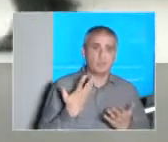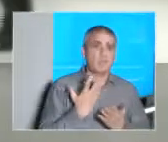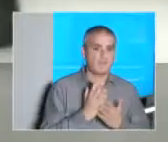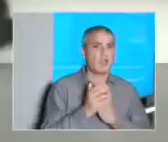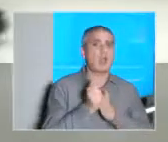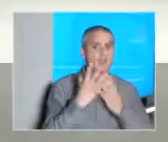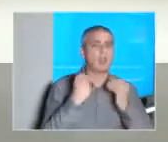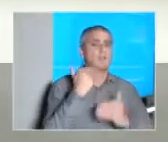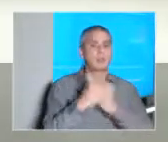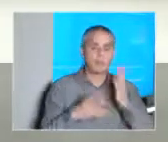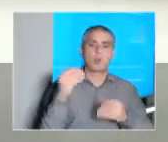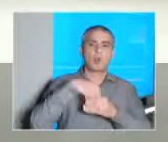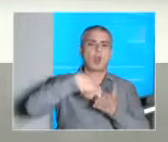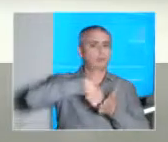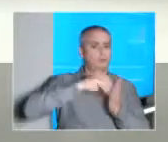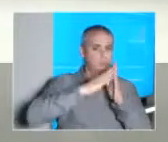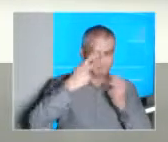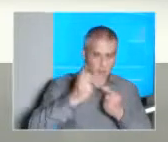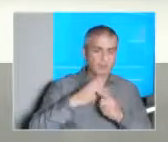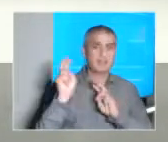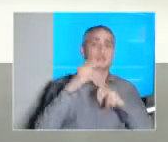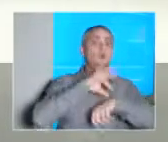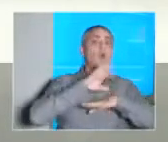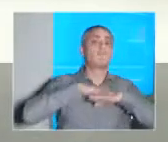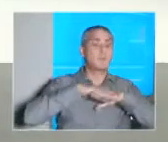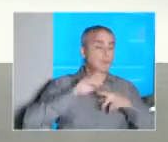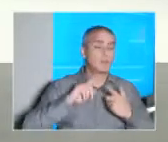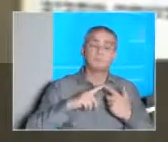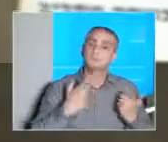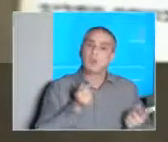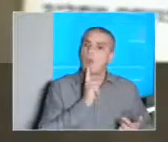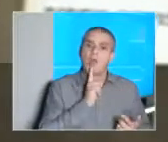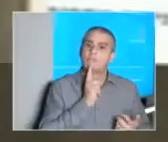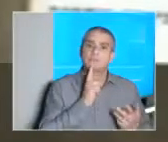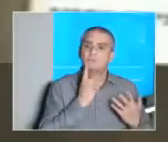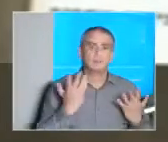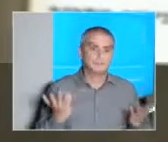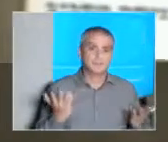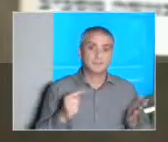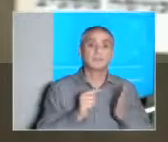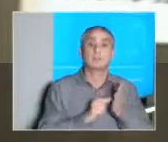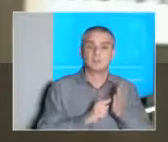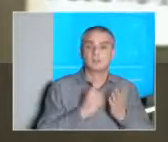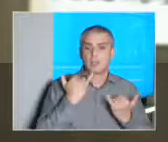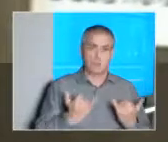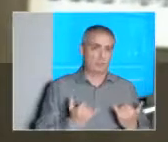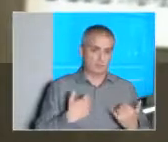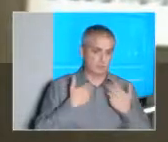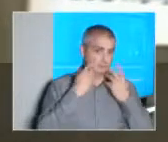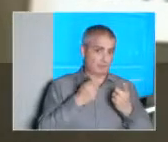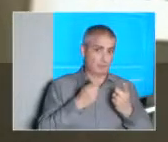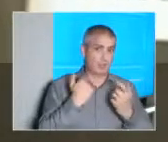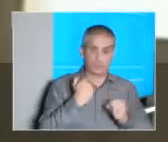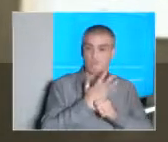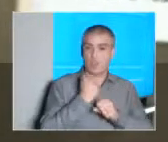הרבה מאוד מהלכים, כולל שיפוץ בית החולים, כולל גיוס רופאים מומחים, ולא מספיק הדבר. ולכן מונחת עכשיו, אני מספר לך,